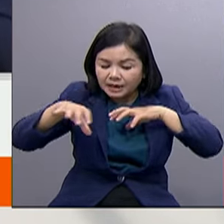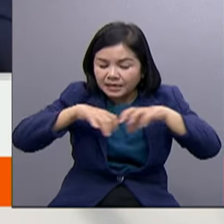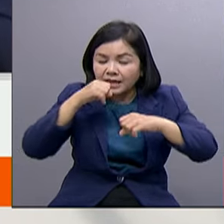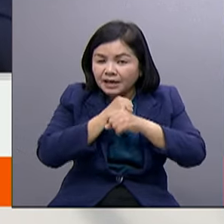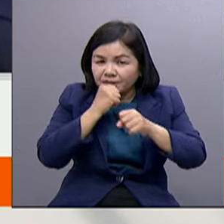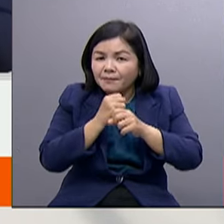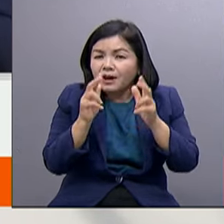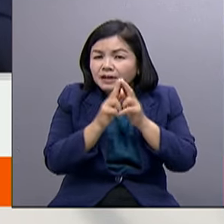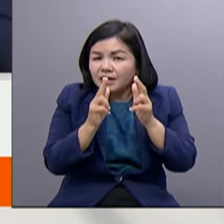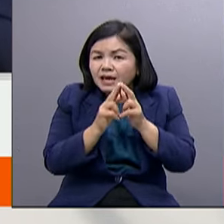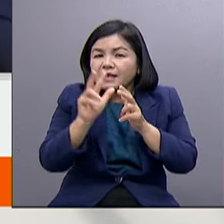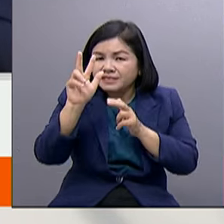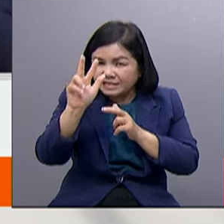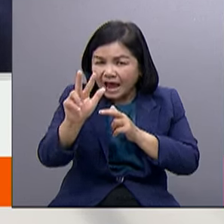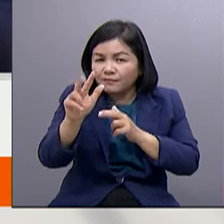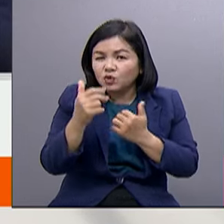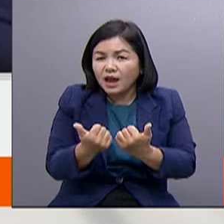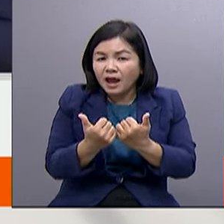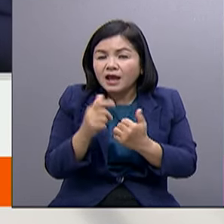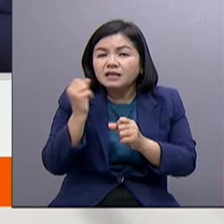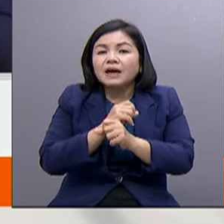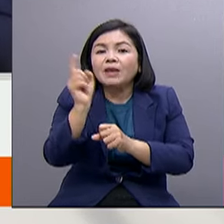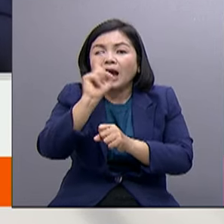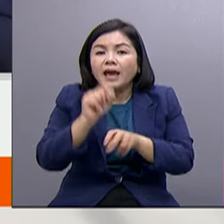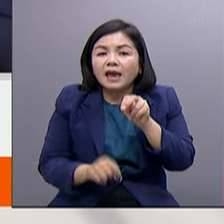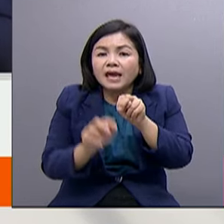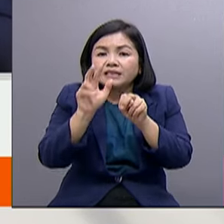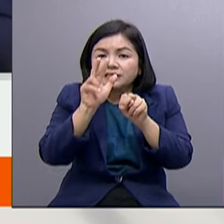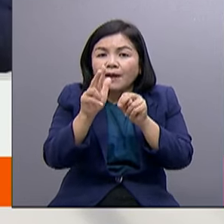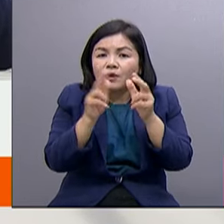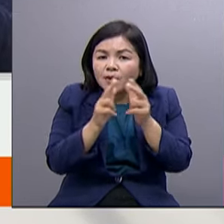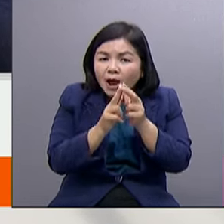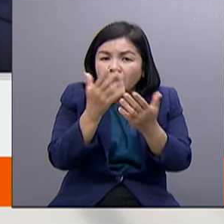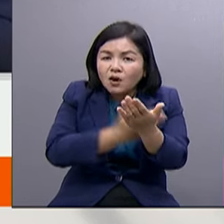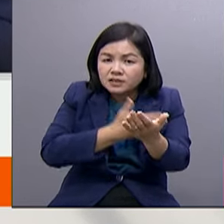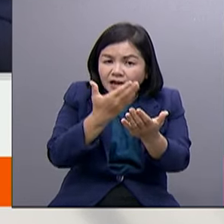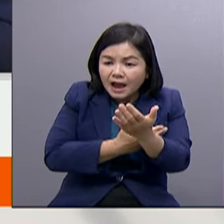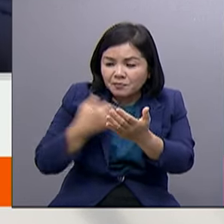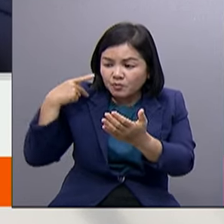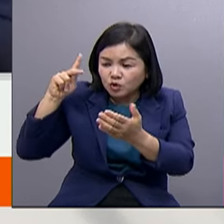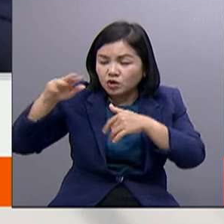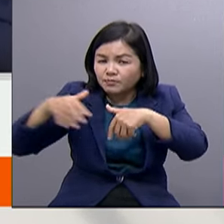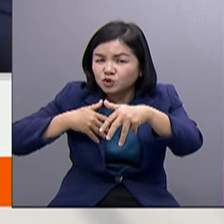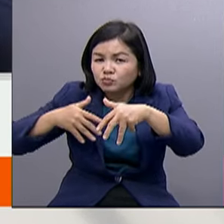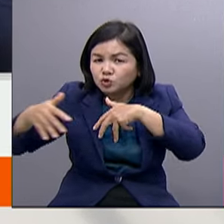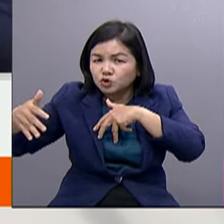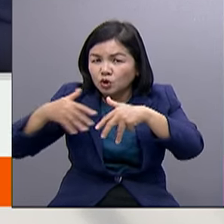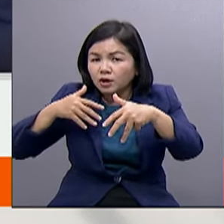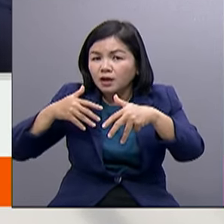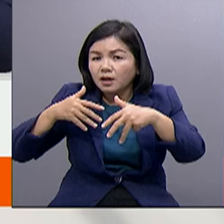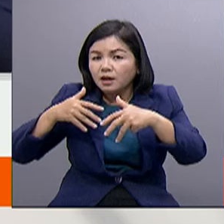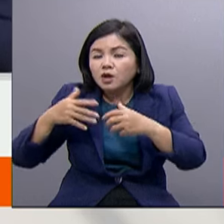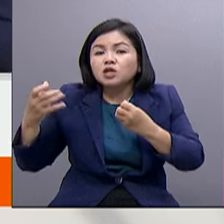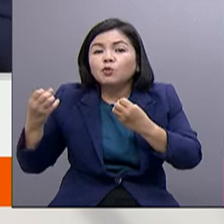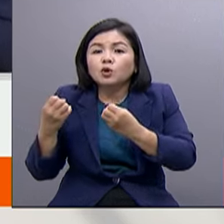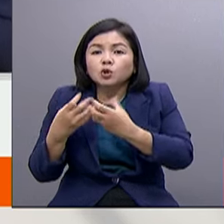คิดแบบนี้เนี่ยค่ะเราควรจะต้องทำอย่างไรเพื่อให้ N3 ดูจะสร้างประโยชน์ให้กับประชาชนมากกว่าผลข้างเคีย